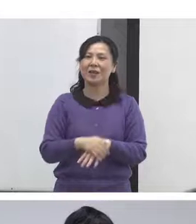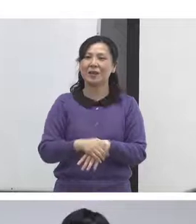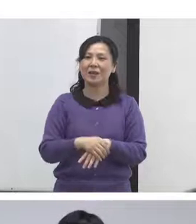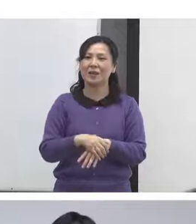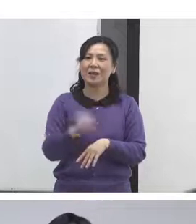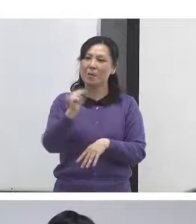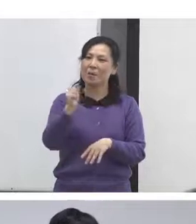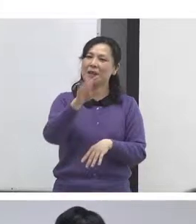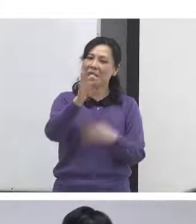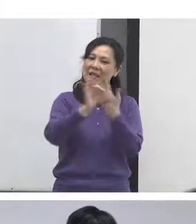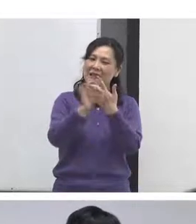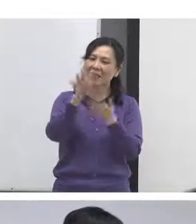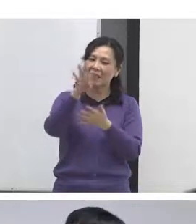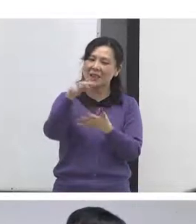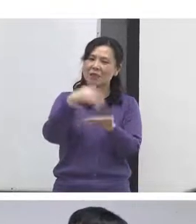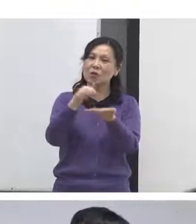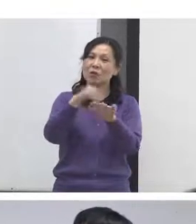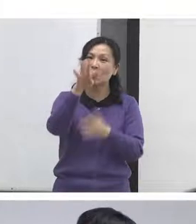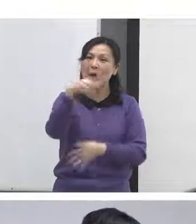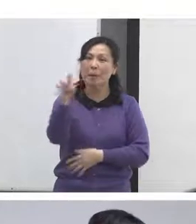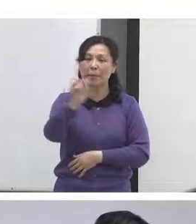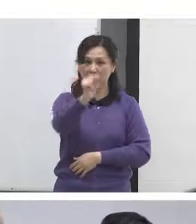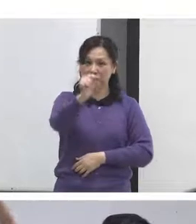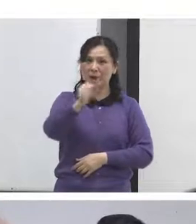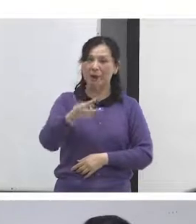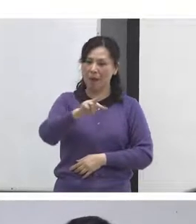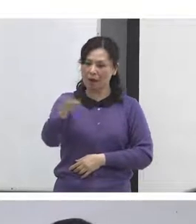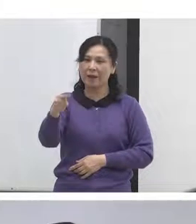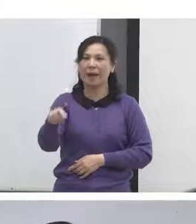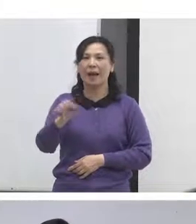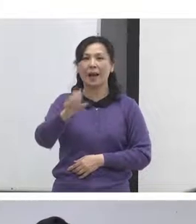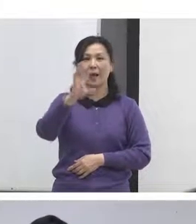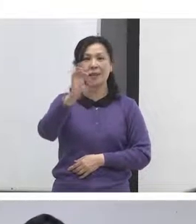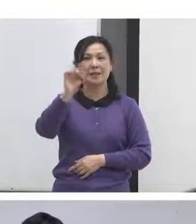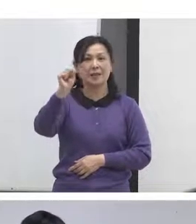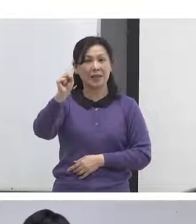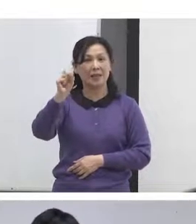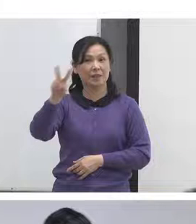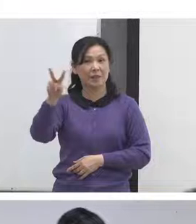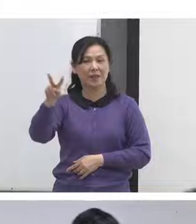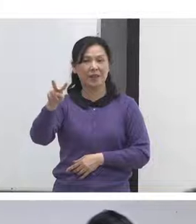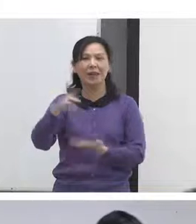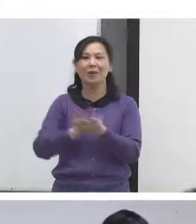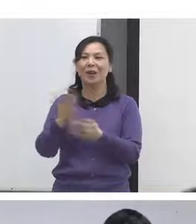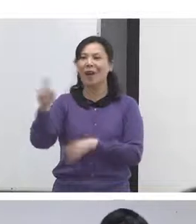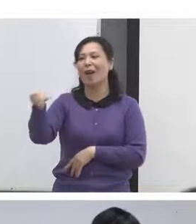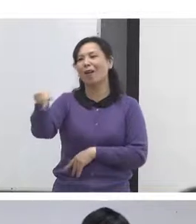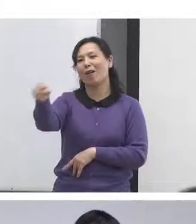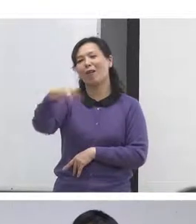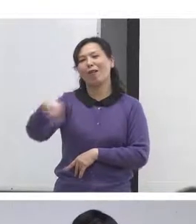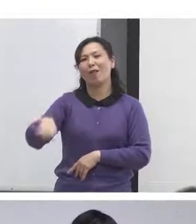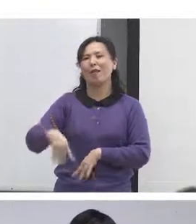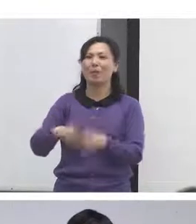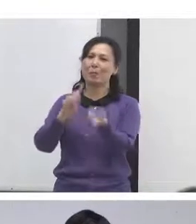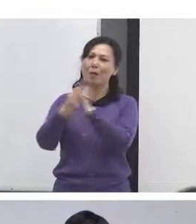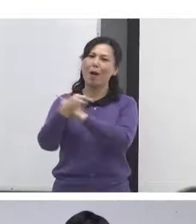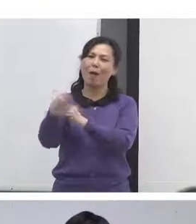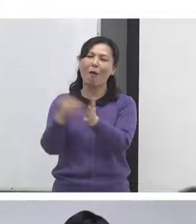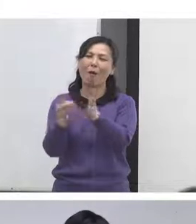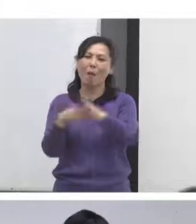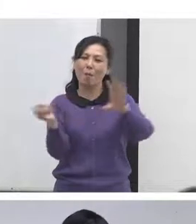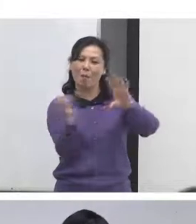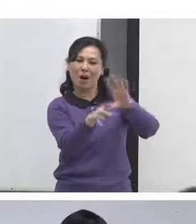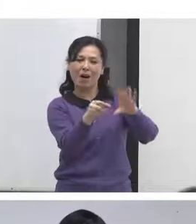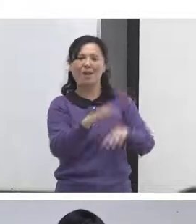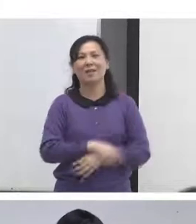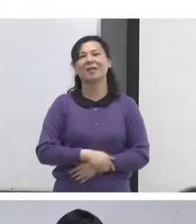是 Excel， 要用 CSV。那所以那时候就有机关就直接把上面的东西转换成 CSV 丢出来。对，不过后来的那个资料品质提升机